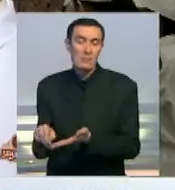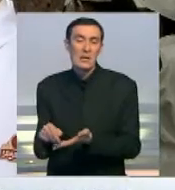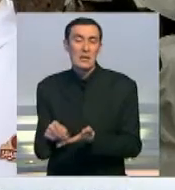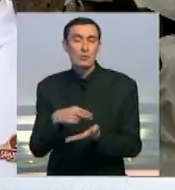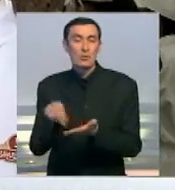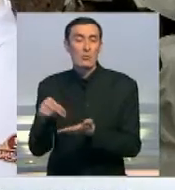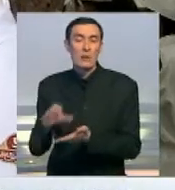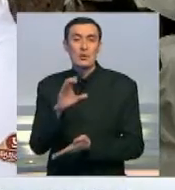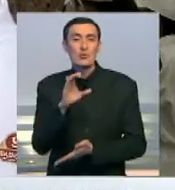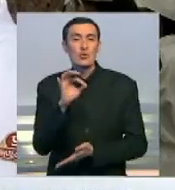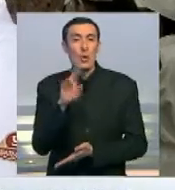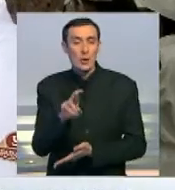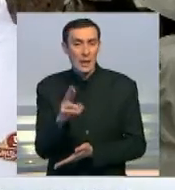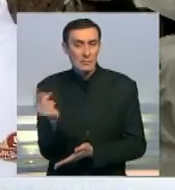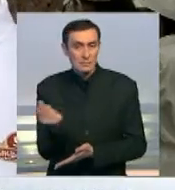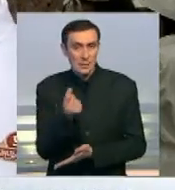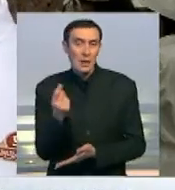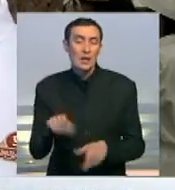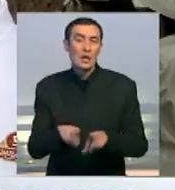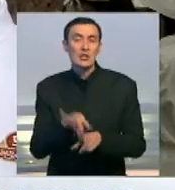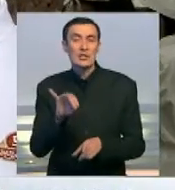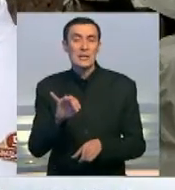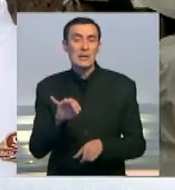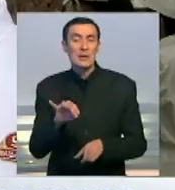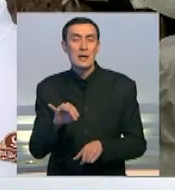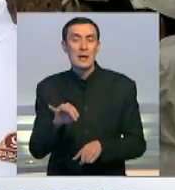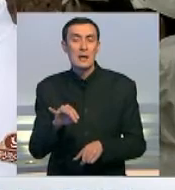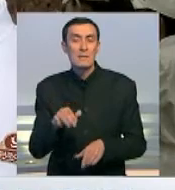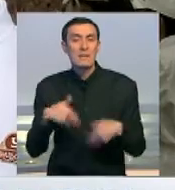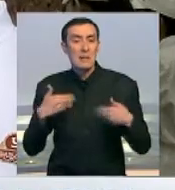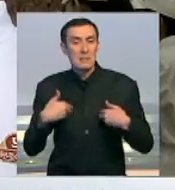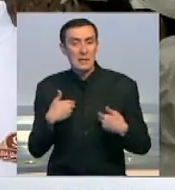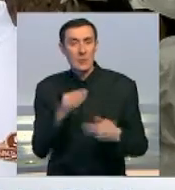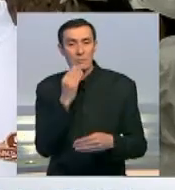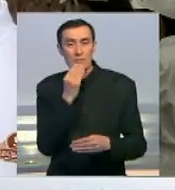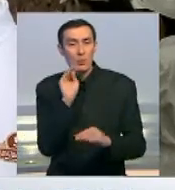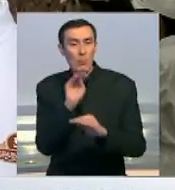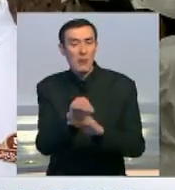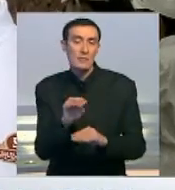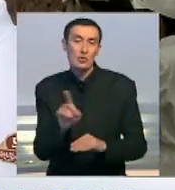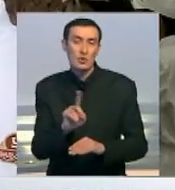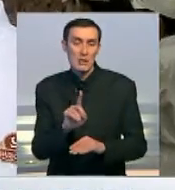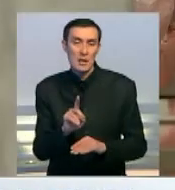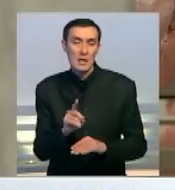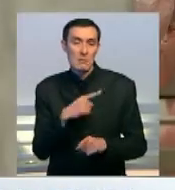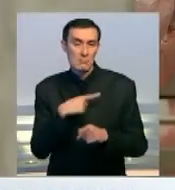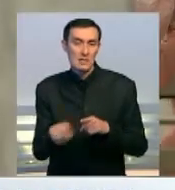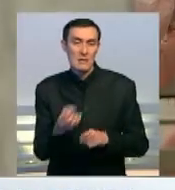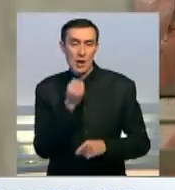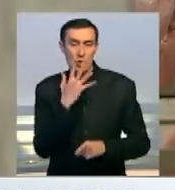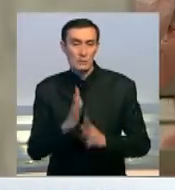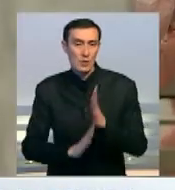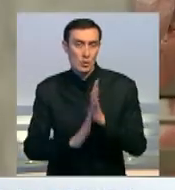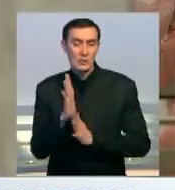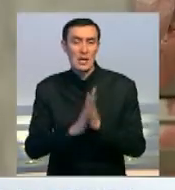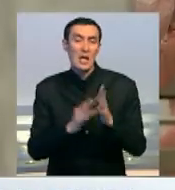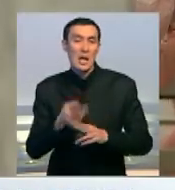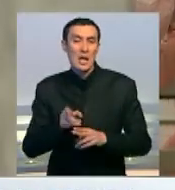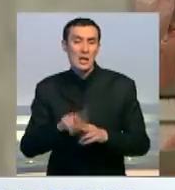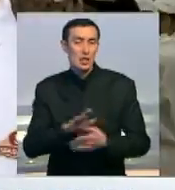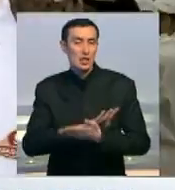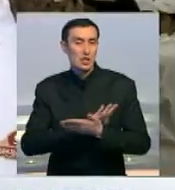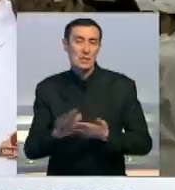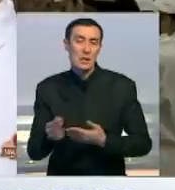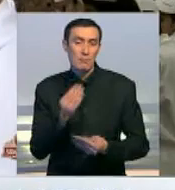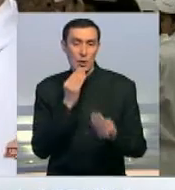закупаем сою и минерально-витаминные добавки. для хорошего роста. Это экологически чистая продукция,